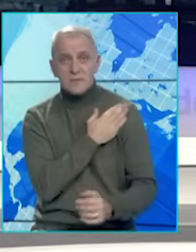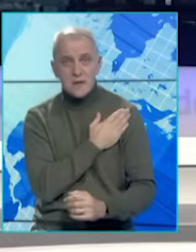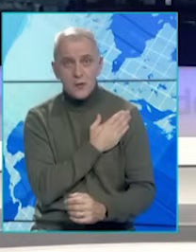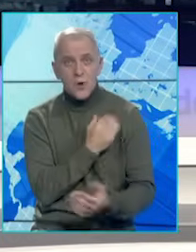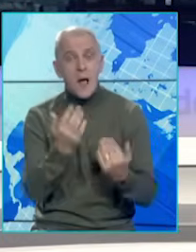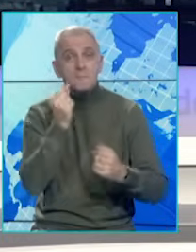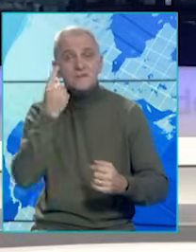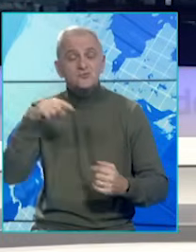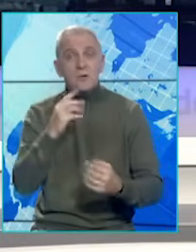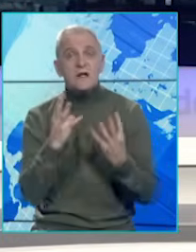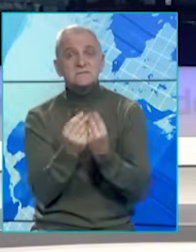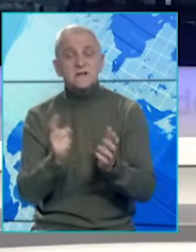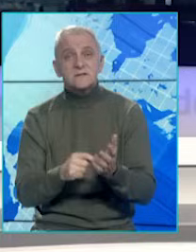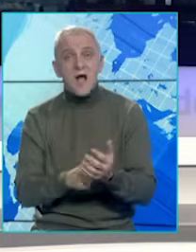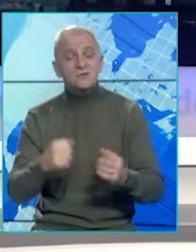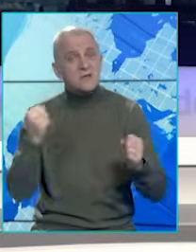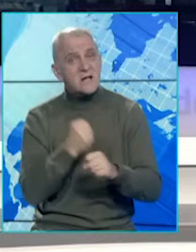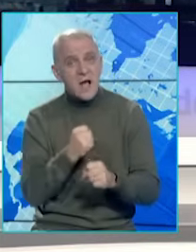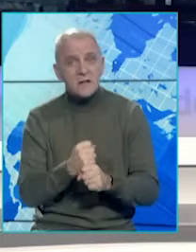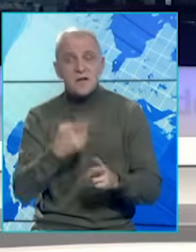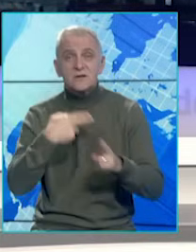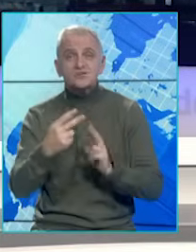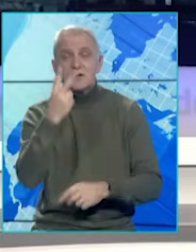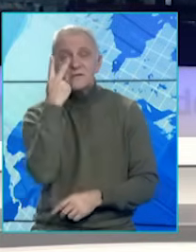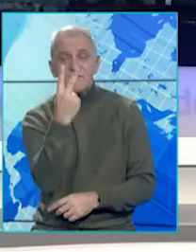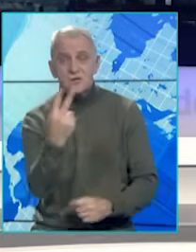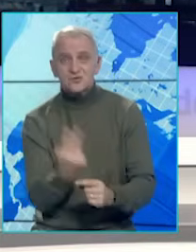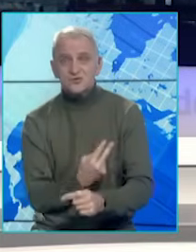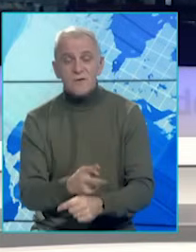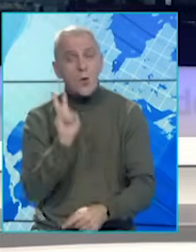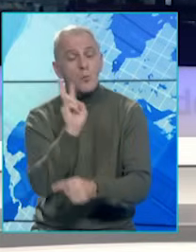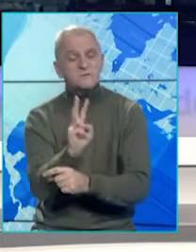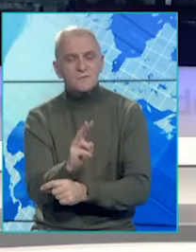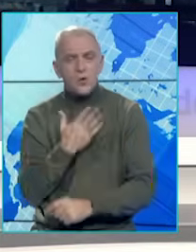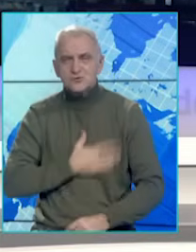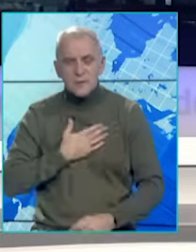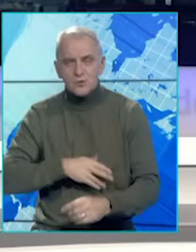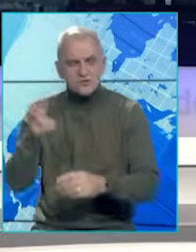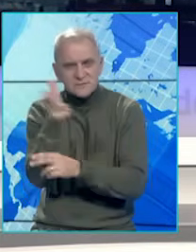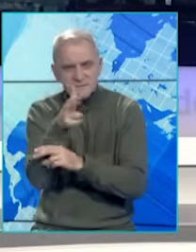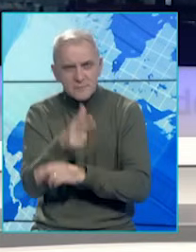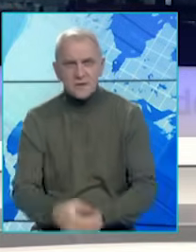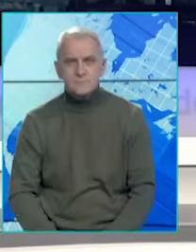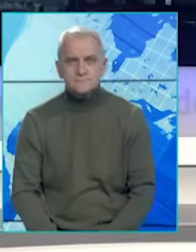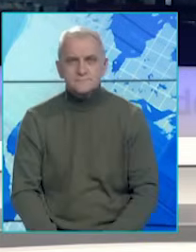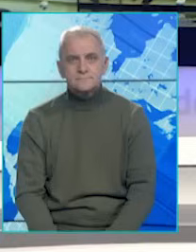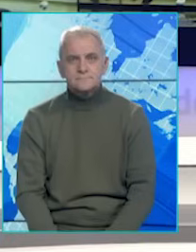dok međunarodna zajednica traži intenzivni rad na rješenju dviju država. Upozoravamo na uznemirujuće snimke.